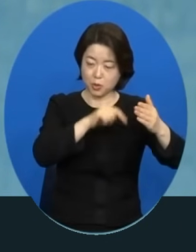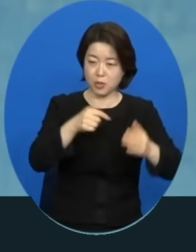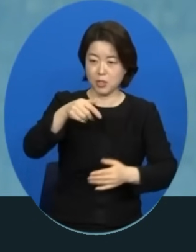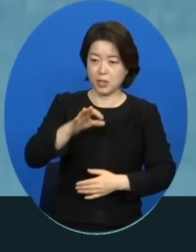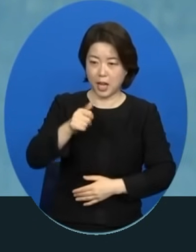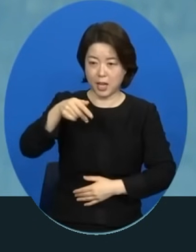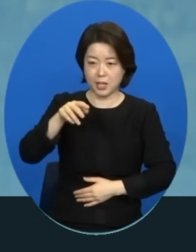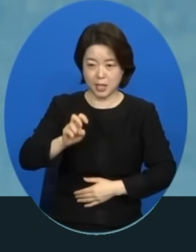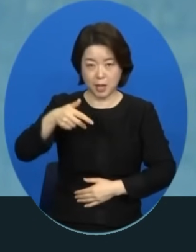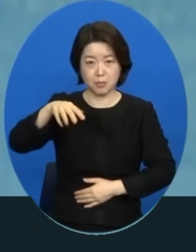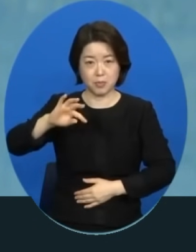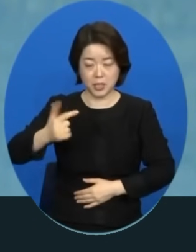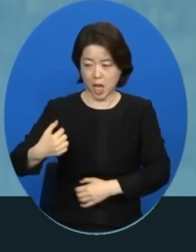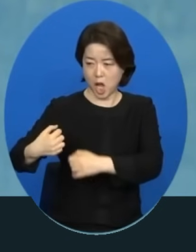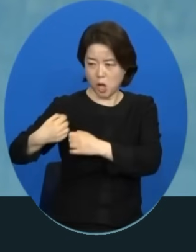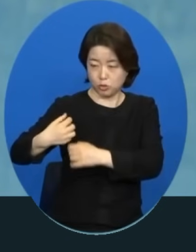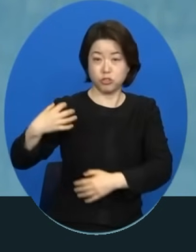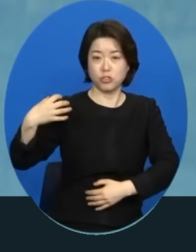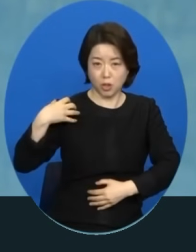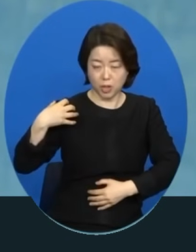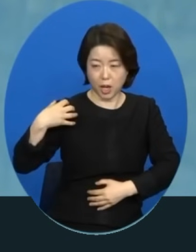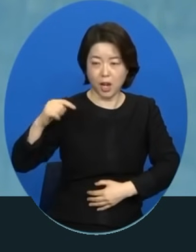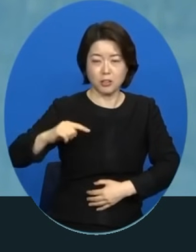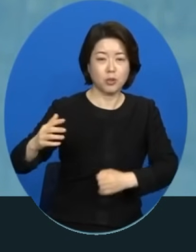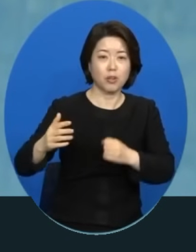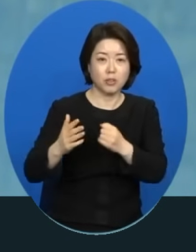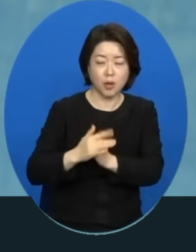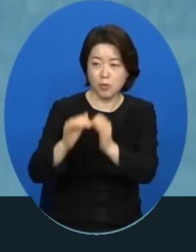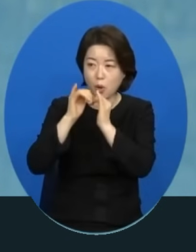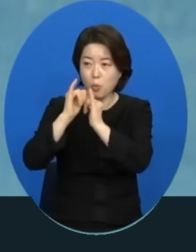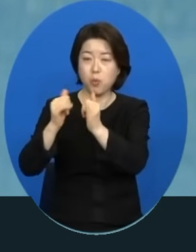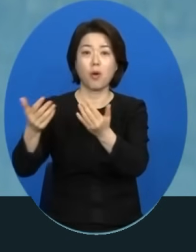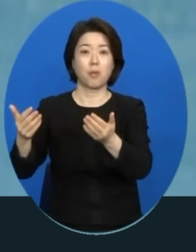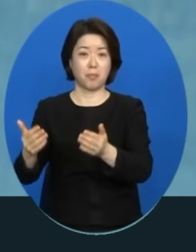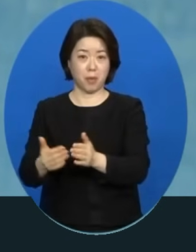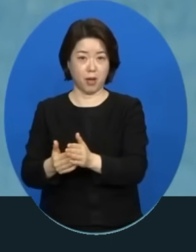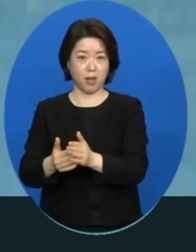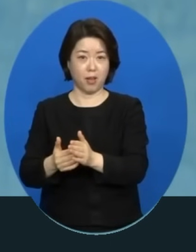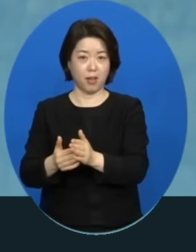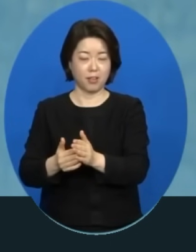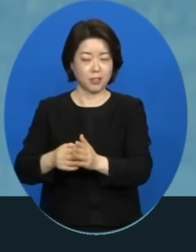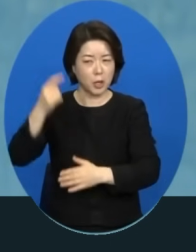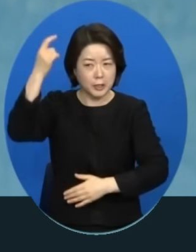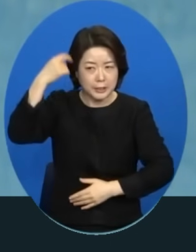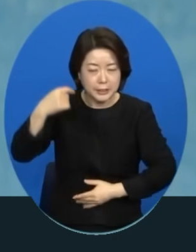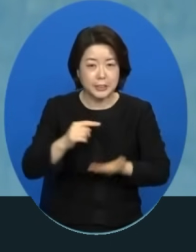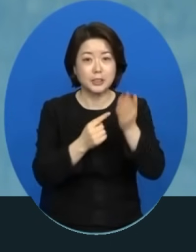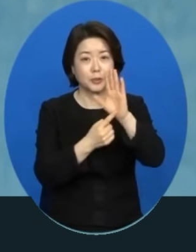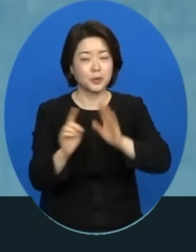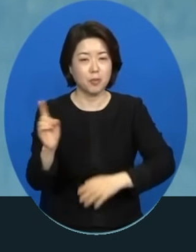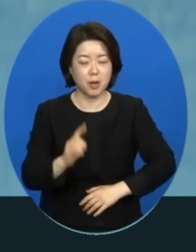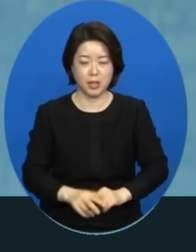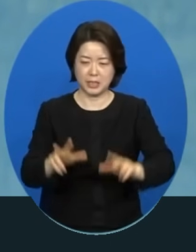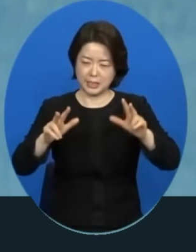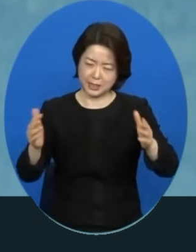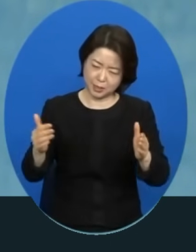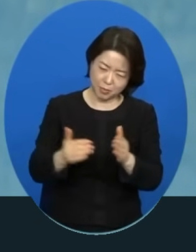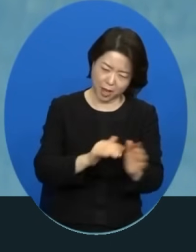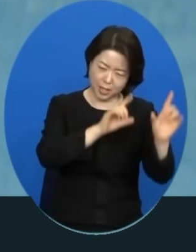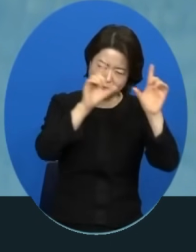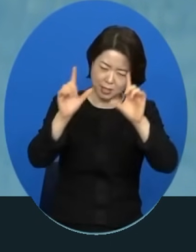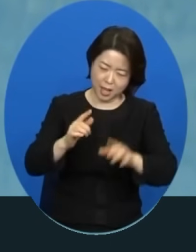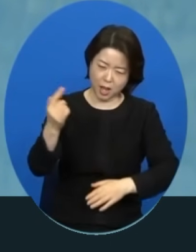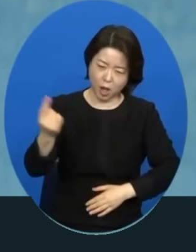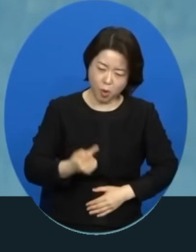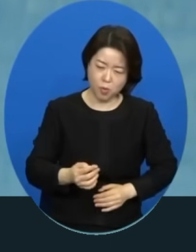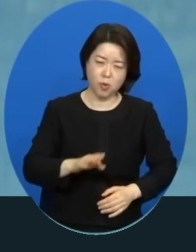합니다. 그러면서 이렇게 수상 소감을 하셨대요. 지금까지 지나온 순간들이 당연한 것 하나